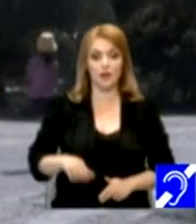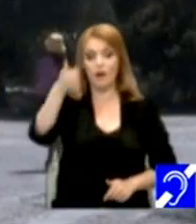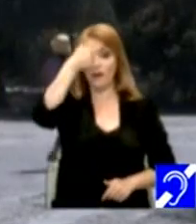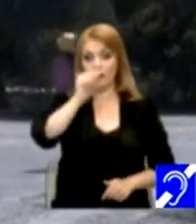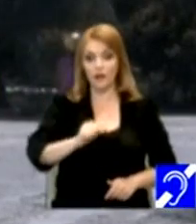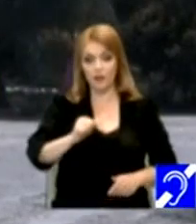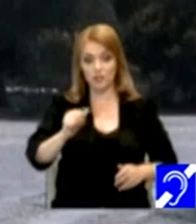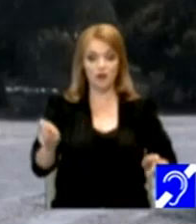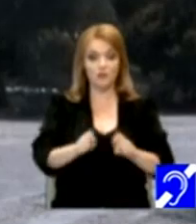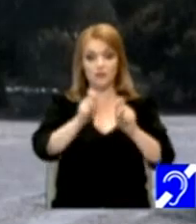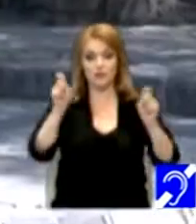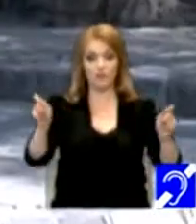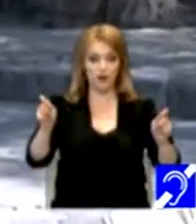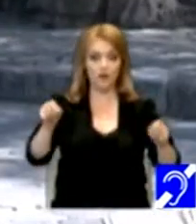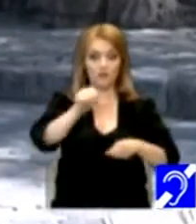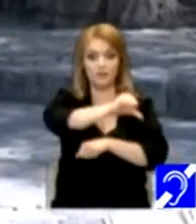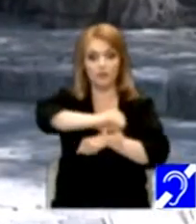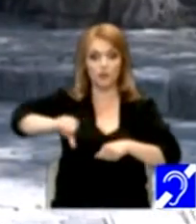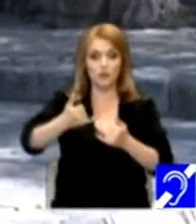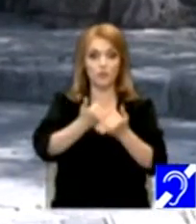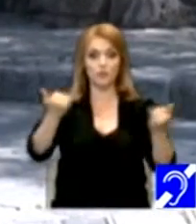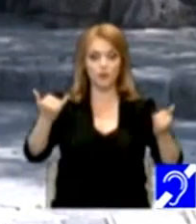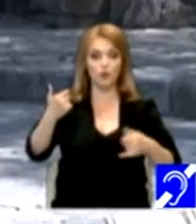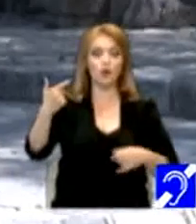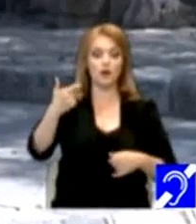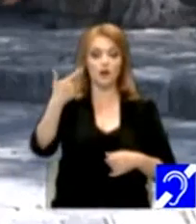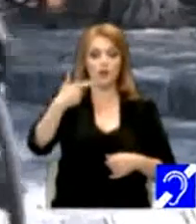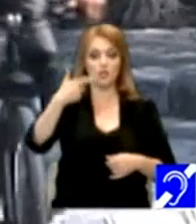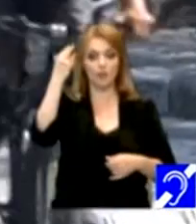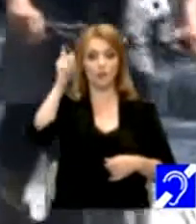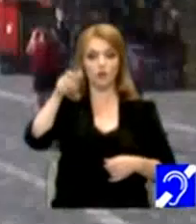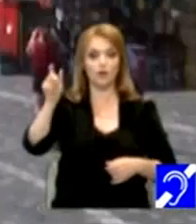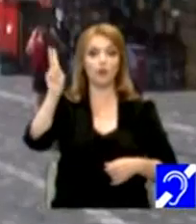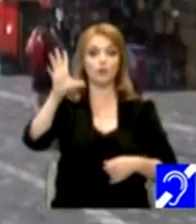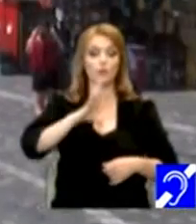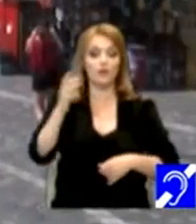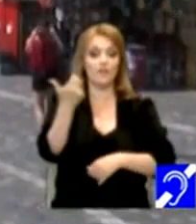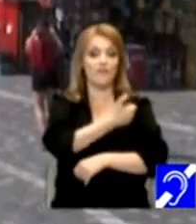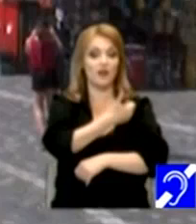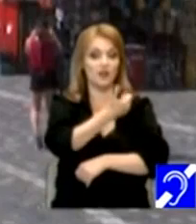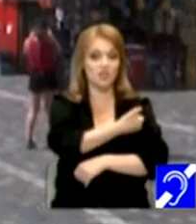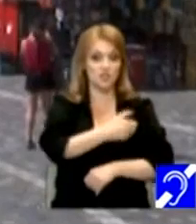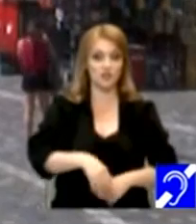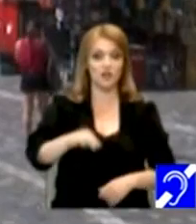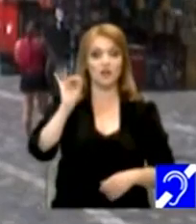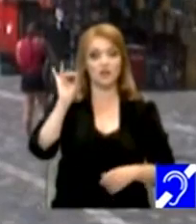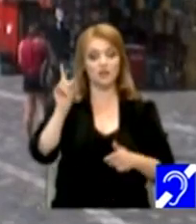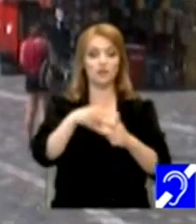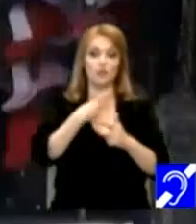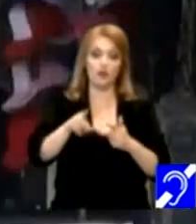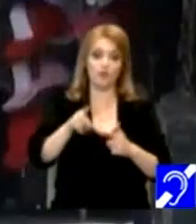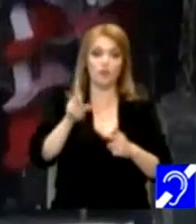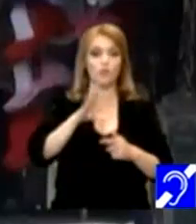Grecia își redeschide frontierele pentru basarabenii deținători ai certificatelor de vaccinare sau a testului PCR negativ la